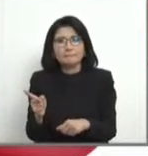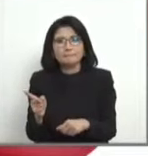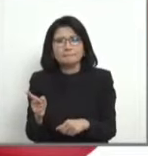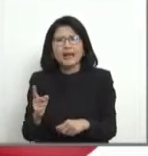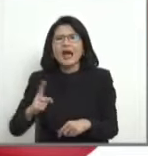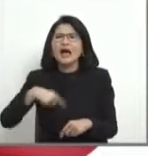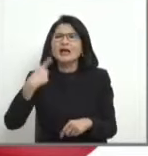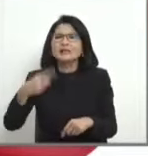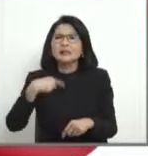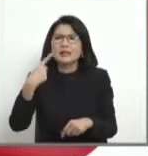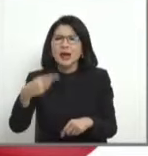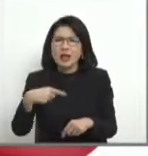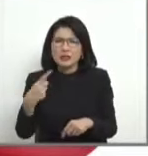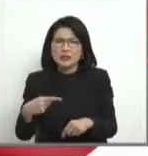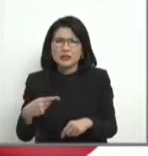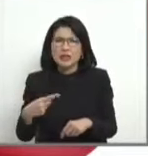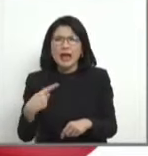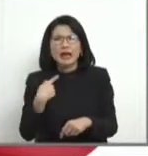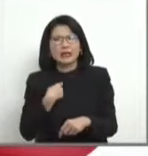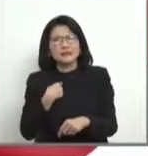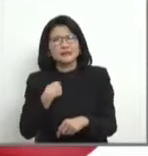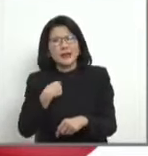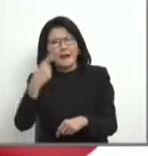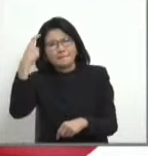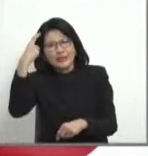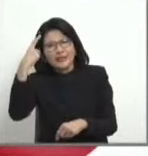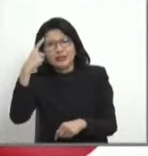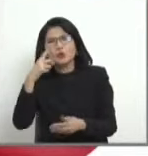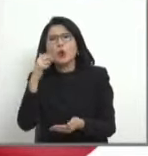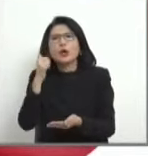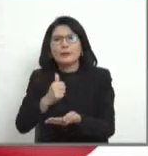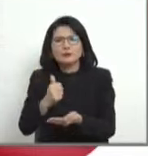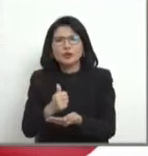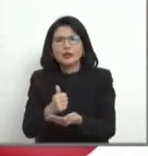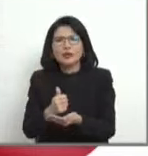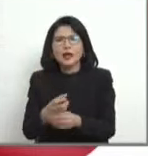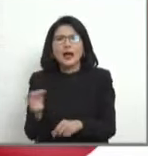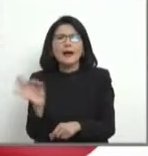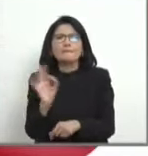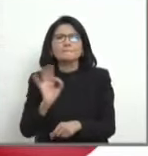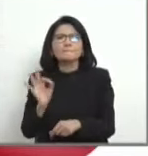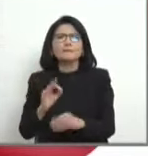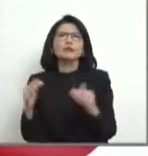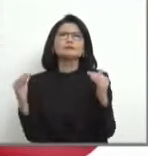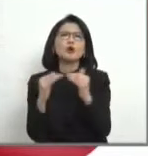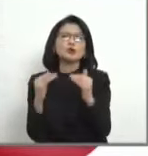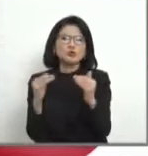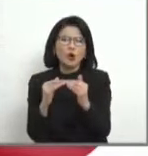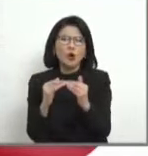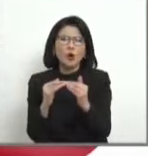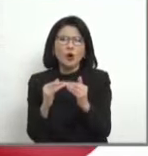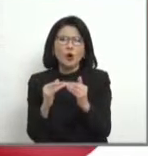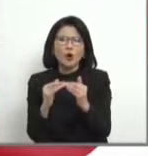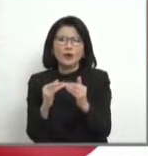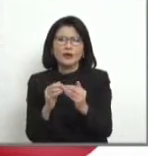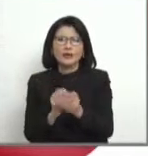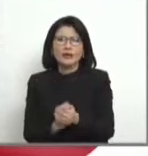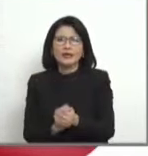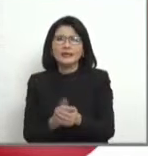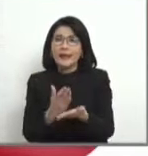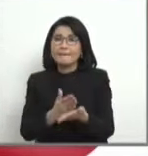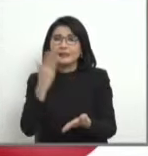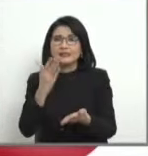seringkali yang kita anggap sebagai kebutuhan belum tentu di lapangan itu menjadi kebutuhan. Tapi prinsip